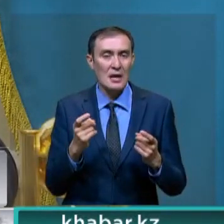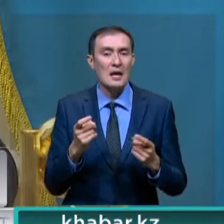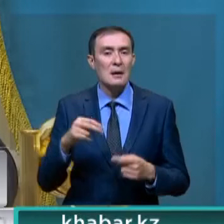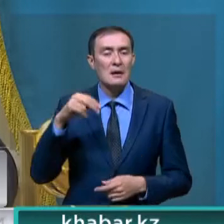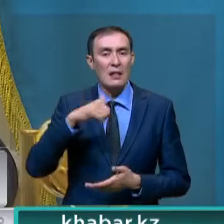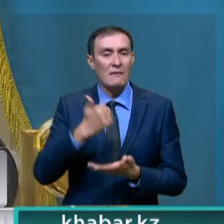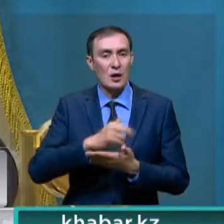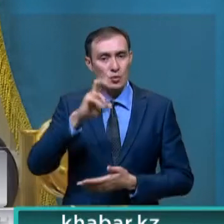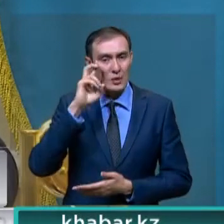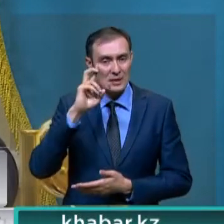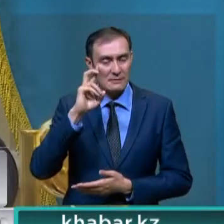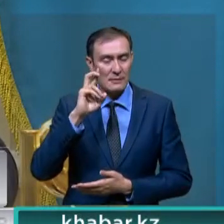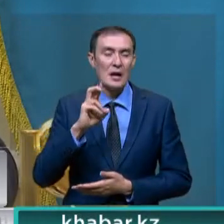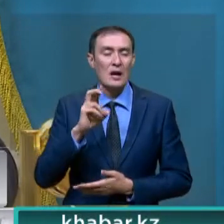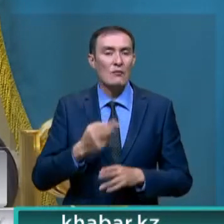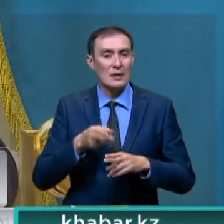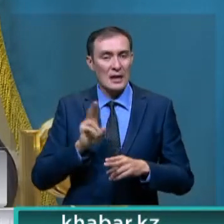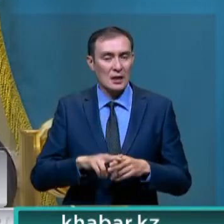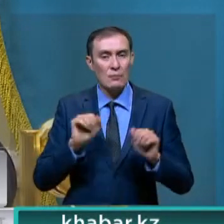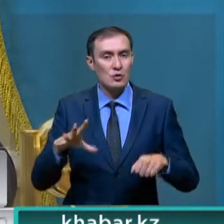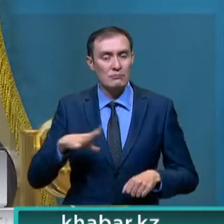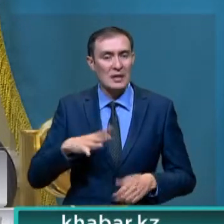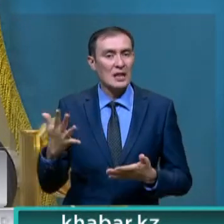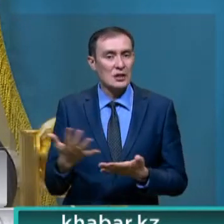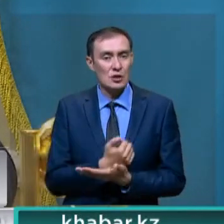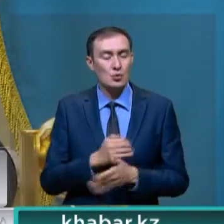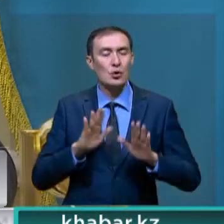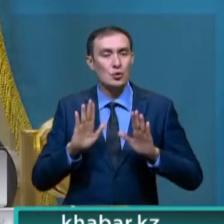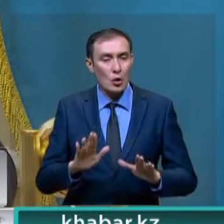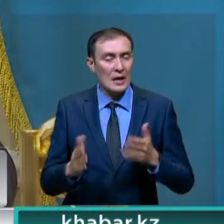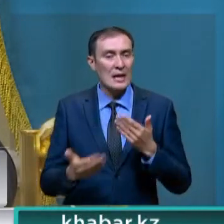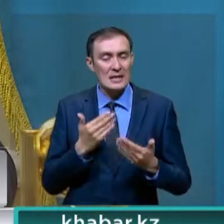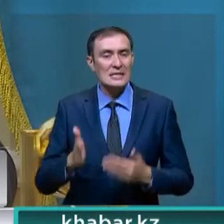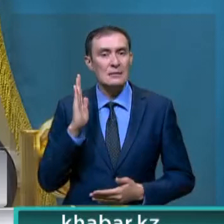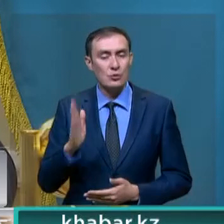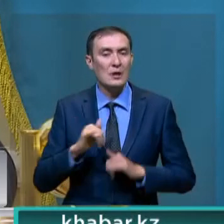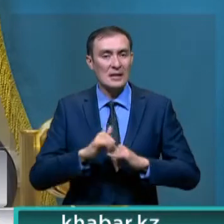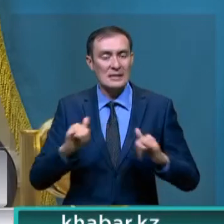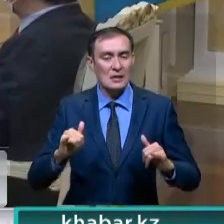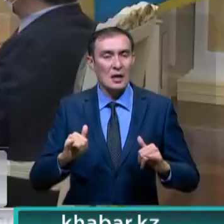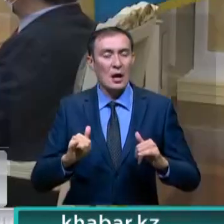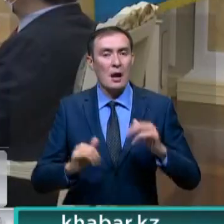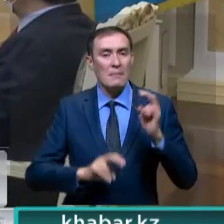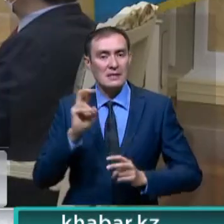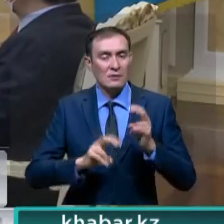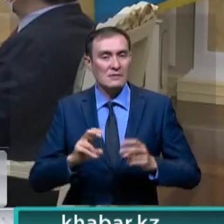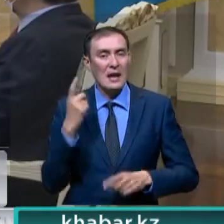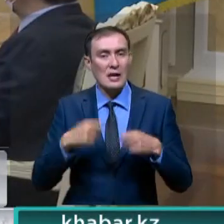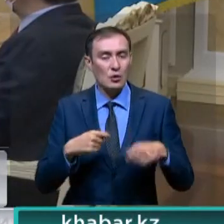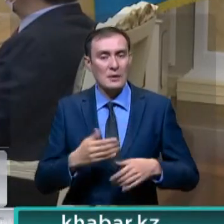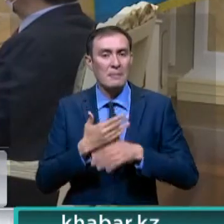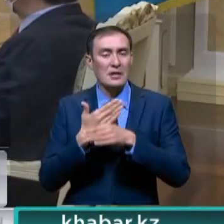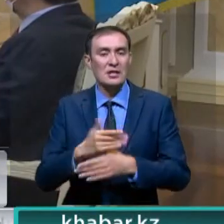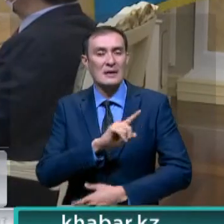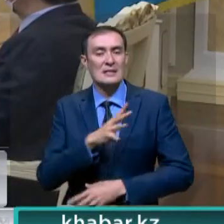нашего президента. Вот это может быть достигнуто только, если будет расти объем экономики. Поддержка